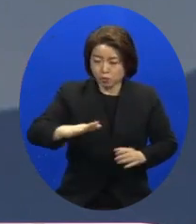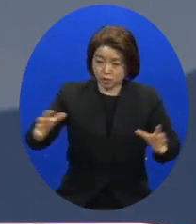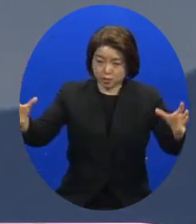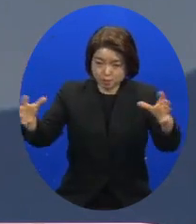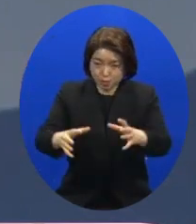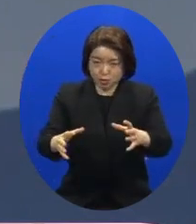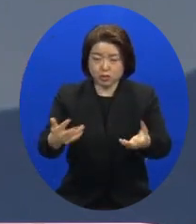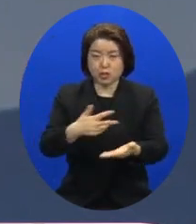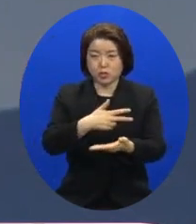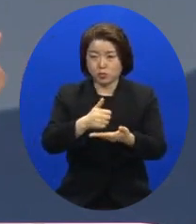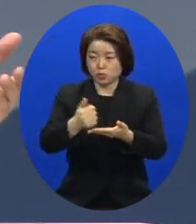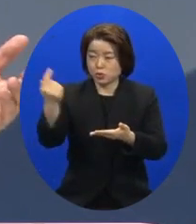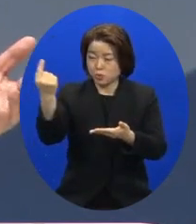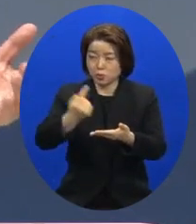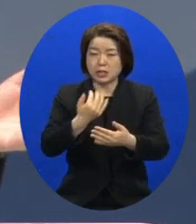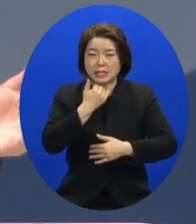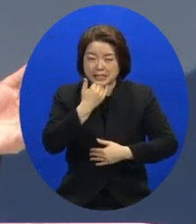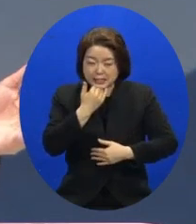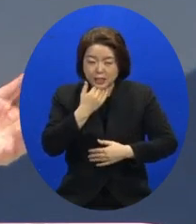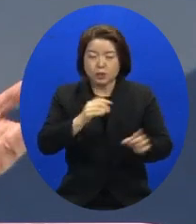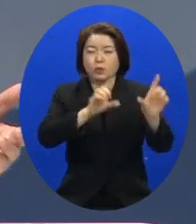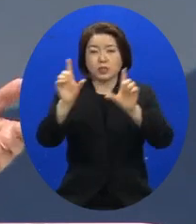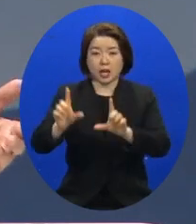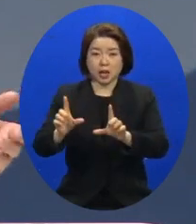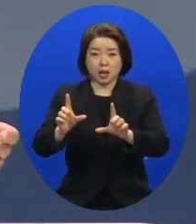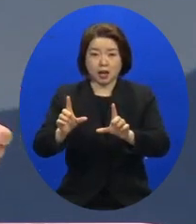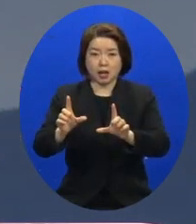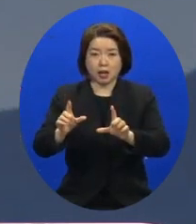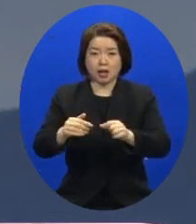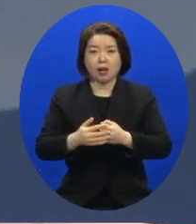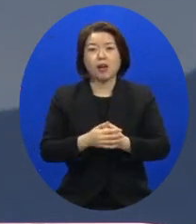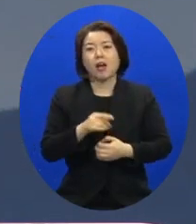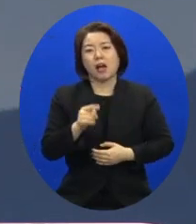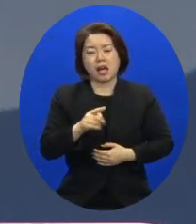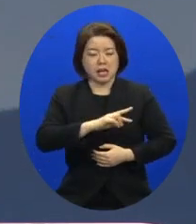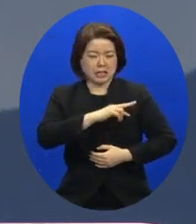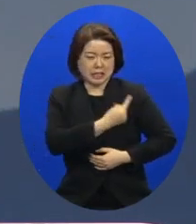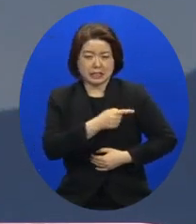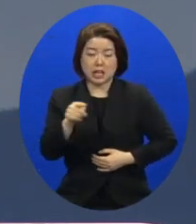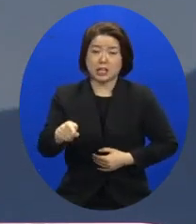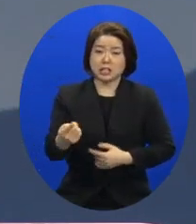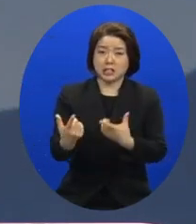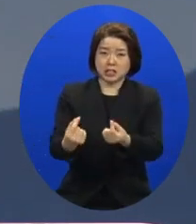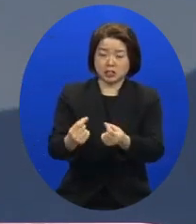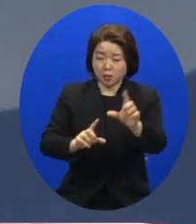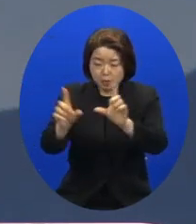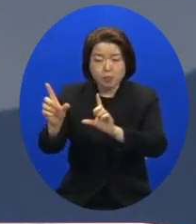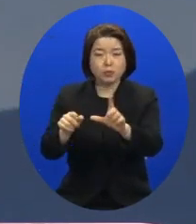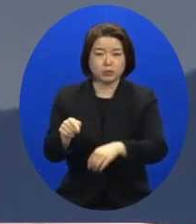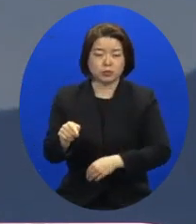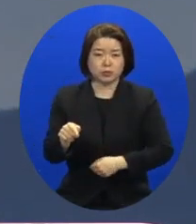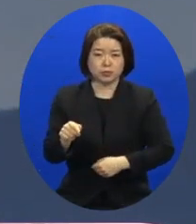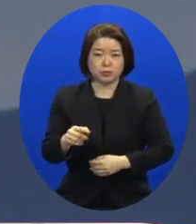주님 오시는 주님을 기다리고 삽시다. 이단들이 꼭 이런 패턴입니다.